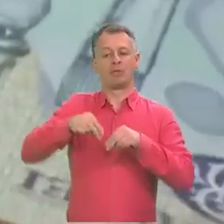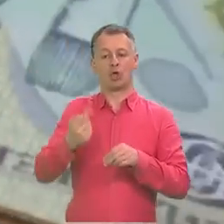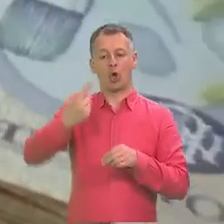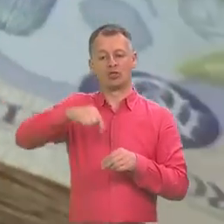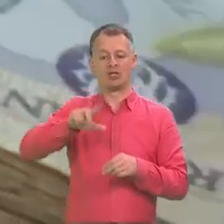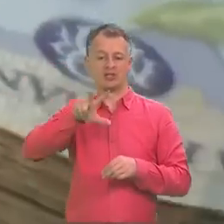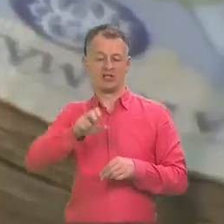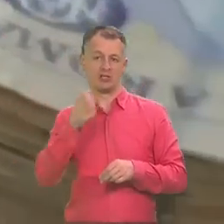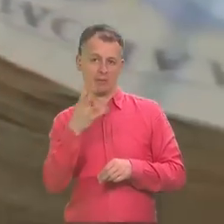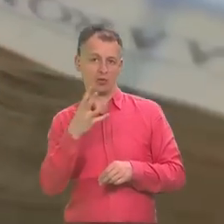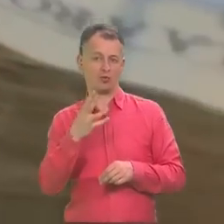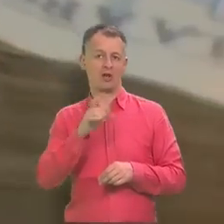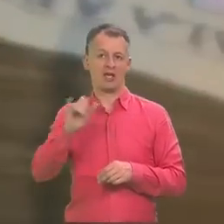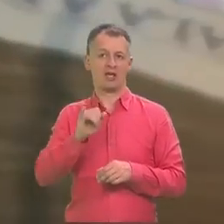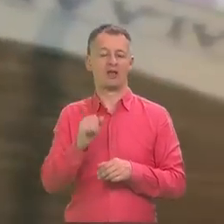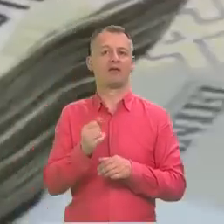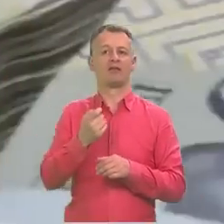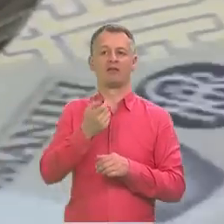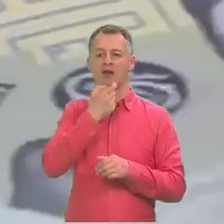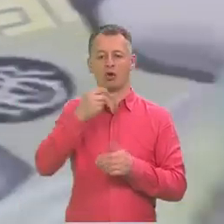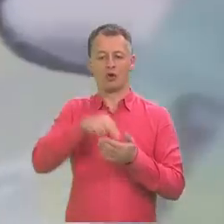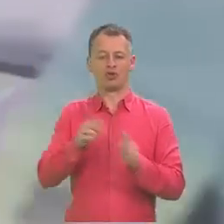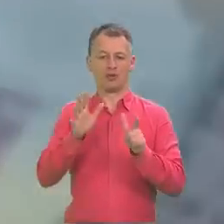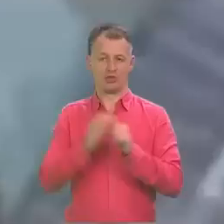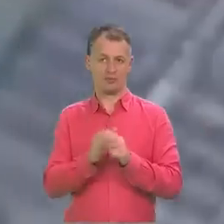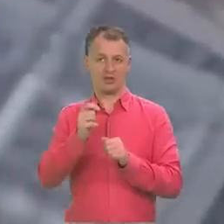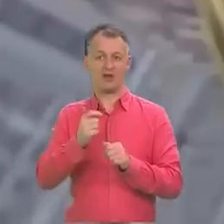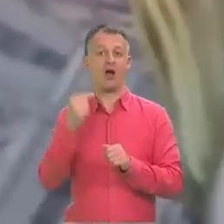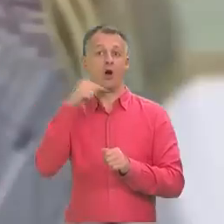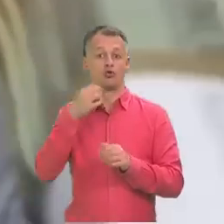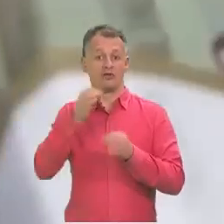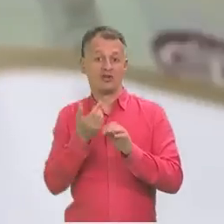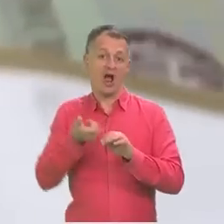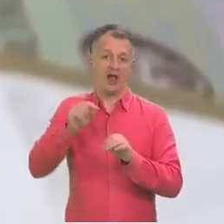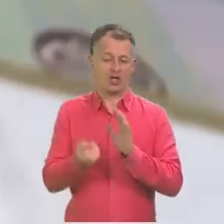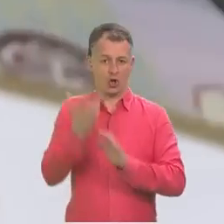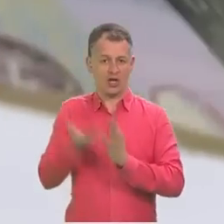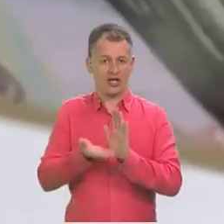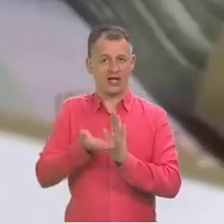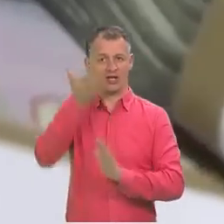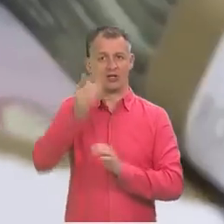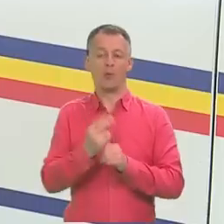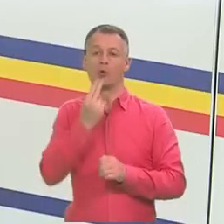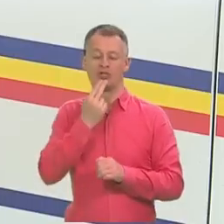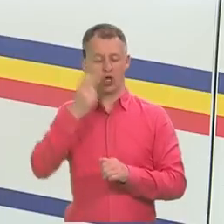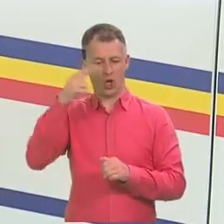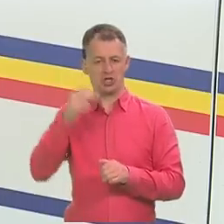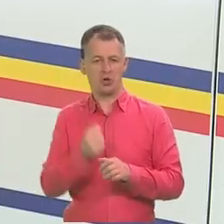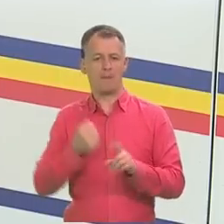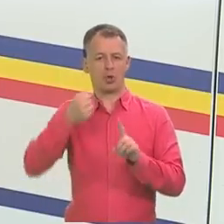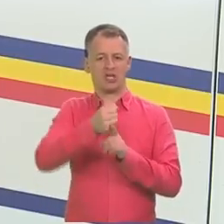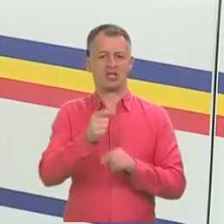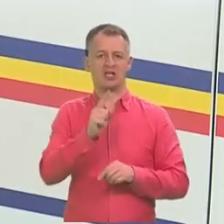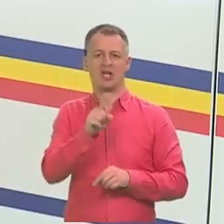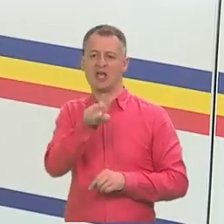salariu, majorare restantă încă din 2017. Din august vor exista și alte creșteri. Chiar și așa, polițiștii vor continua protestele. Sunt nemulțumiți că